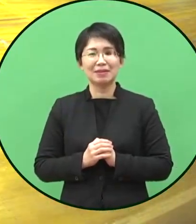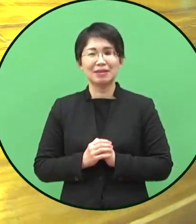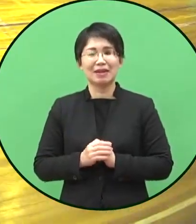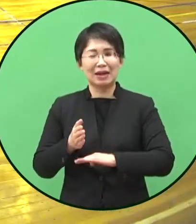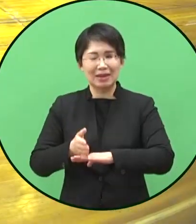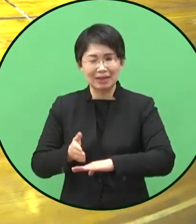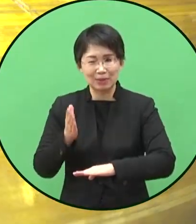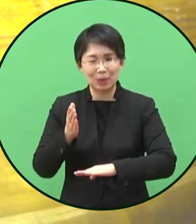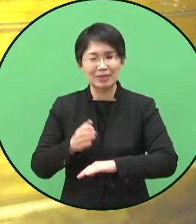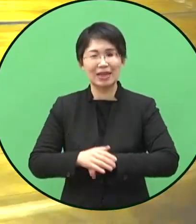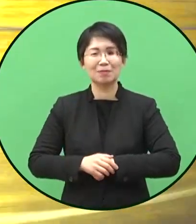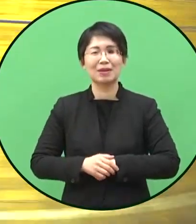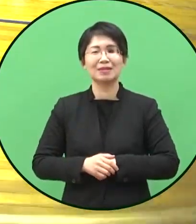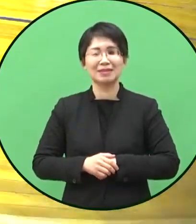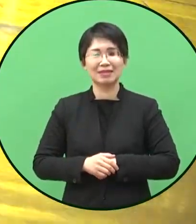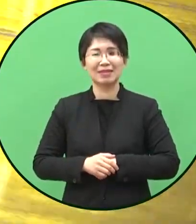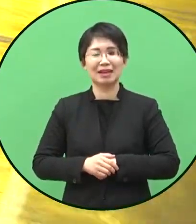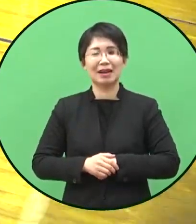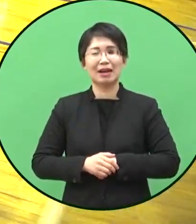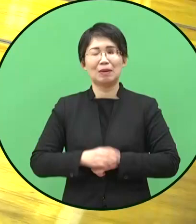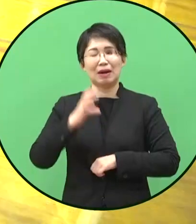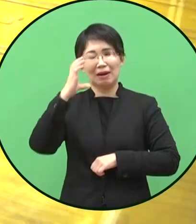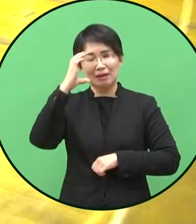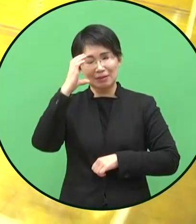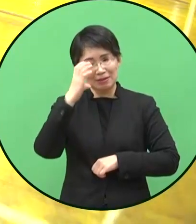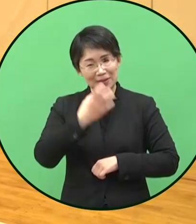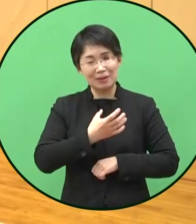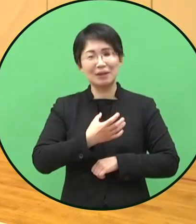ありがとうございます。すっごい、